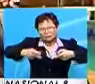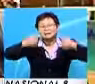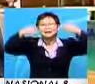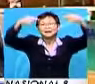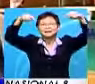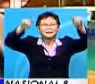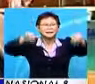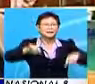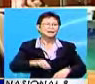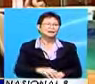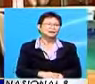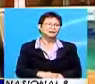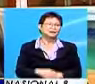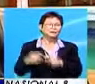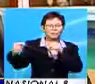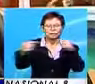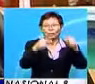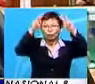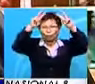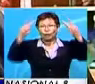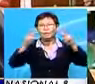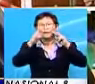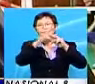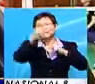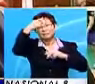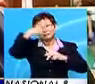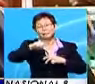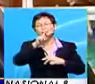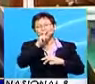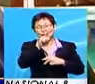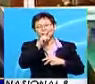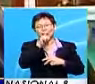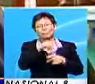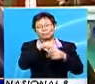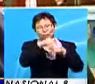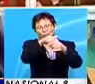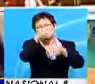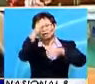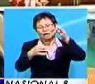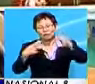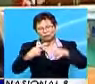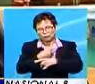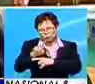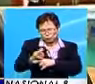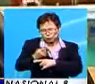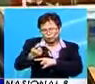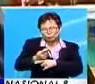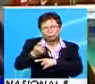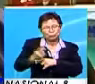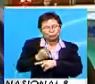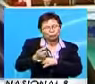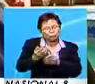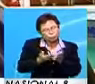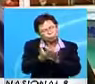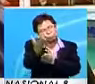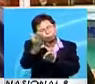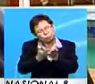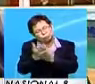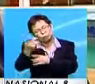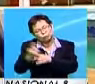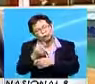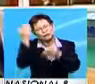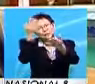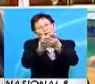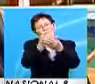Kalau kita boleh compete dengan Vietnam dengan Thailand, memang itu bonus lah. Kalau kita training, teruskan training sampai